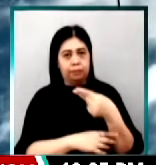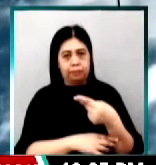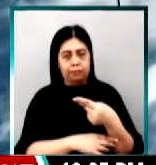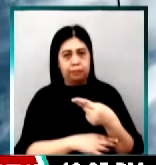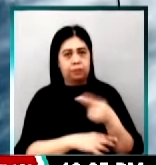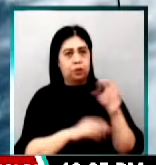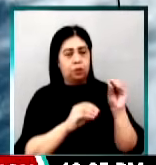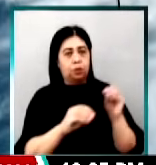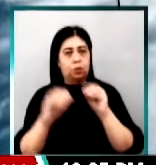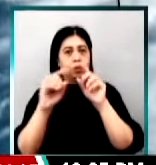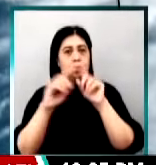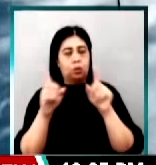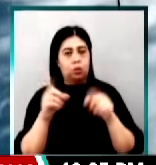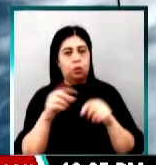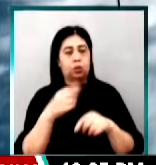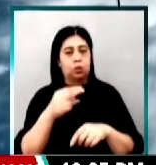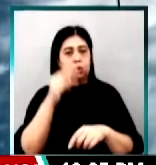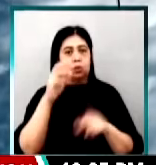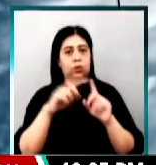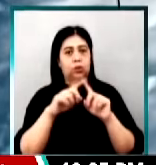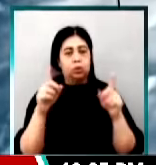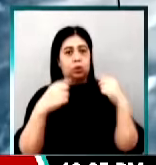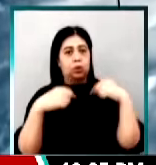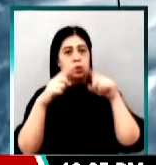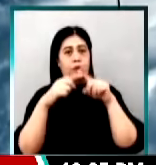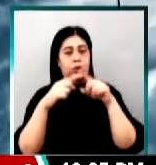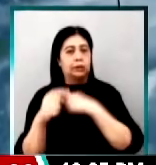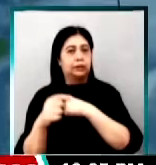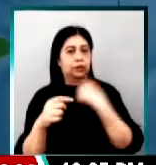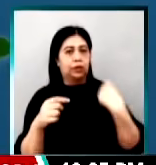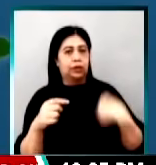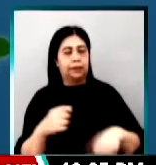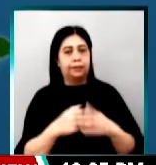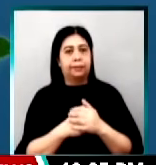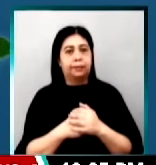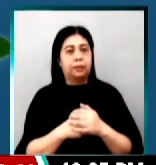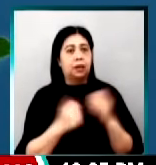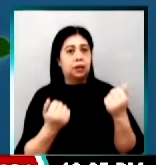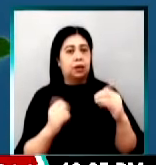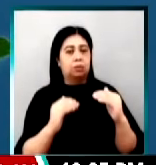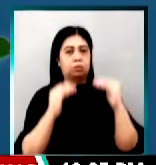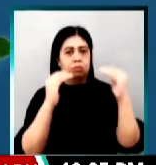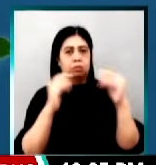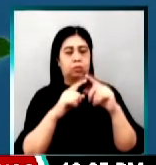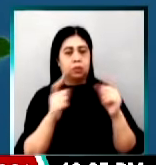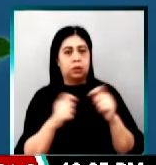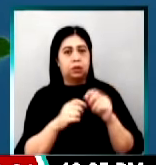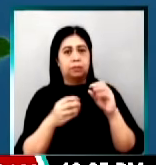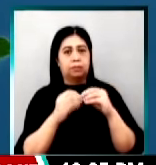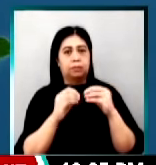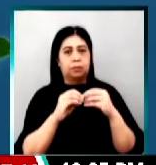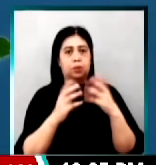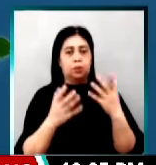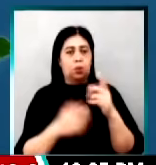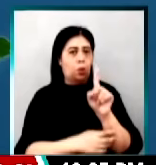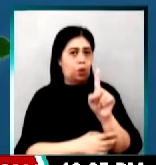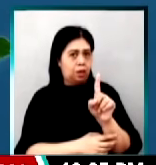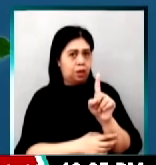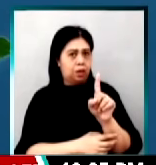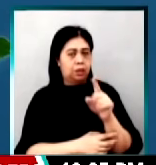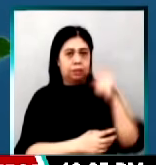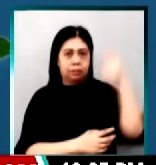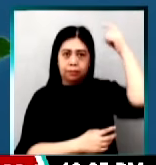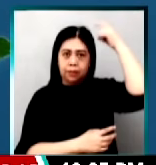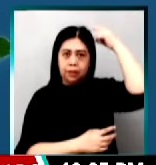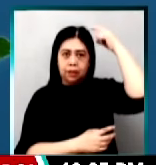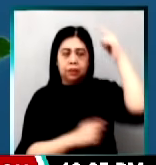ng pahilagang kanluran papuntang China. Sa ngayon, nakataas pa rin ang tropical signal number 1 sa Batanes. Patuloy